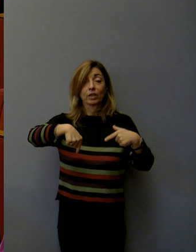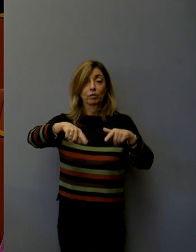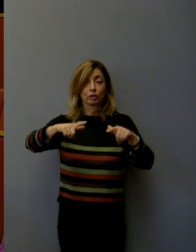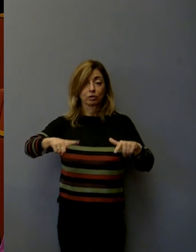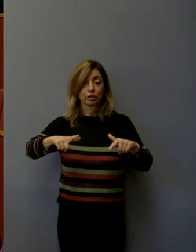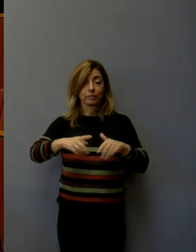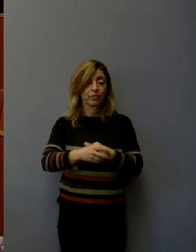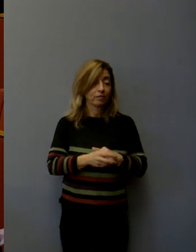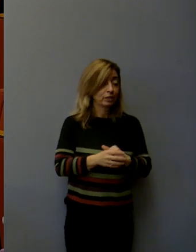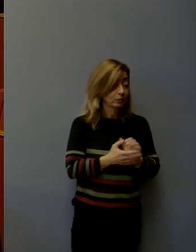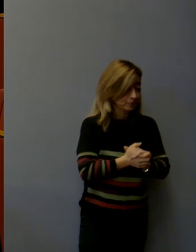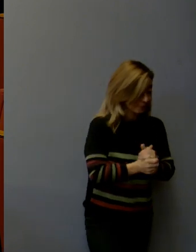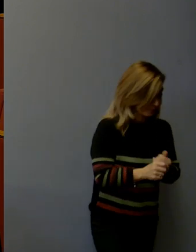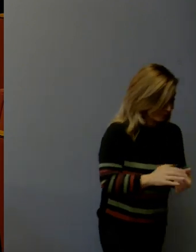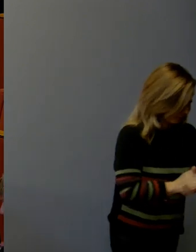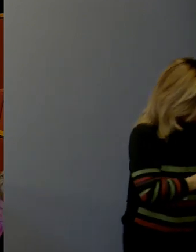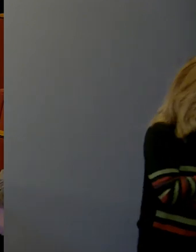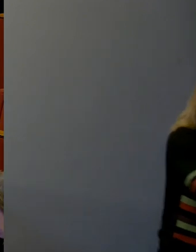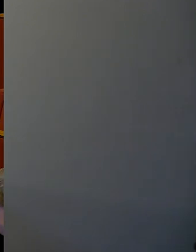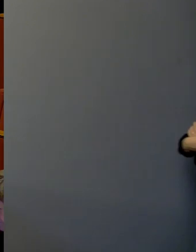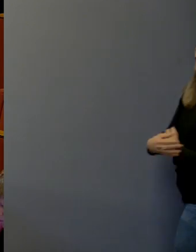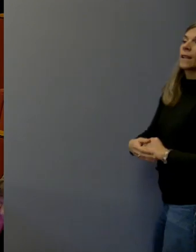città chiaramente